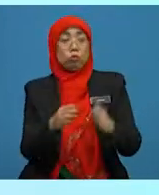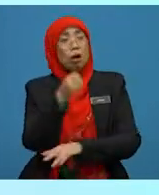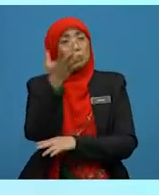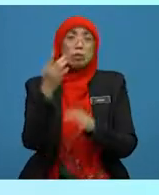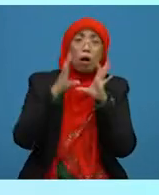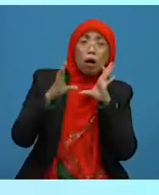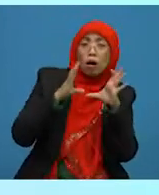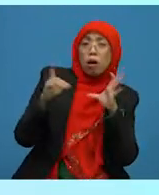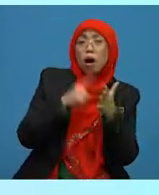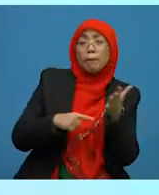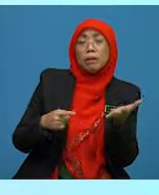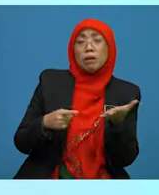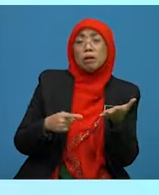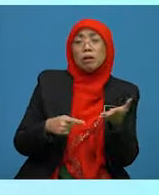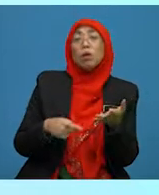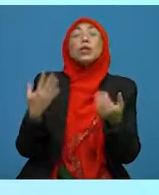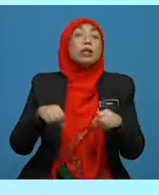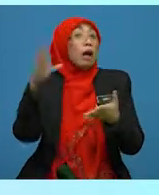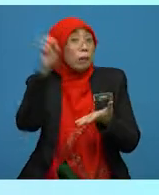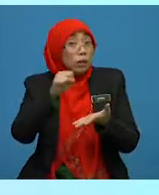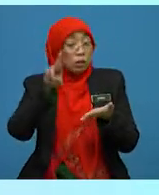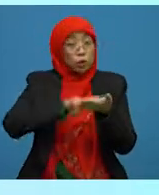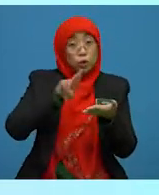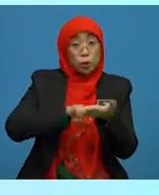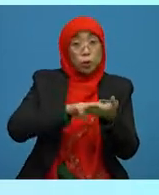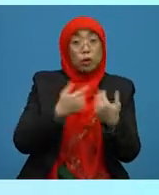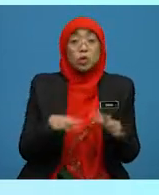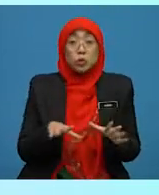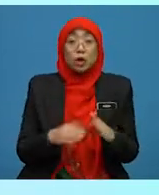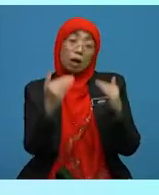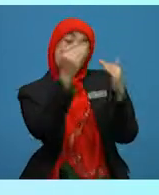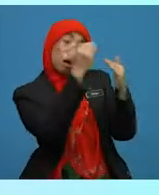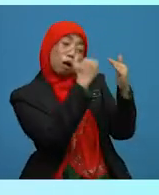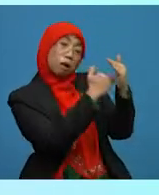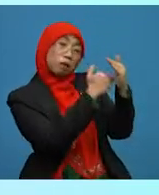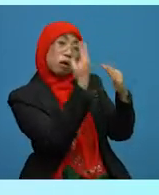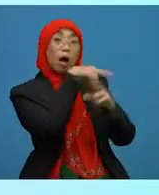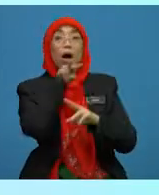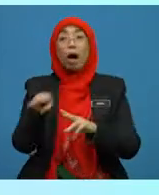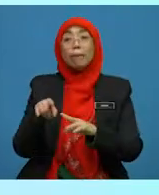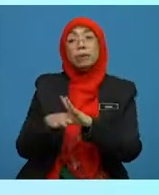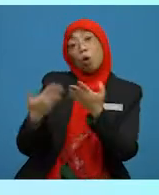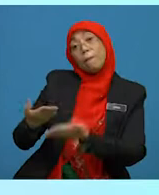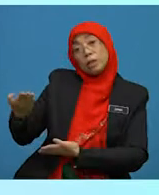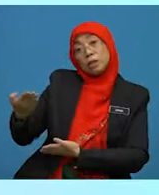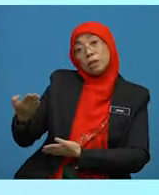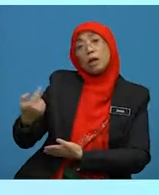Konsep atau makna perkataan itu pula merujuk kepada benda yang dirujuk.